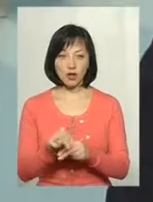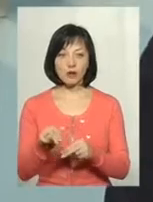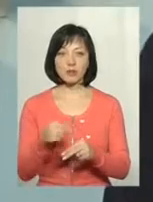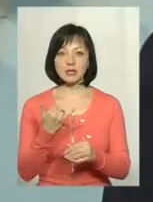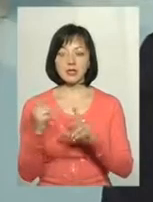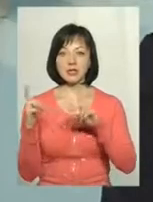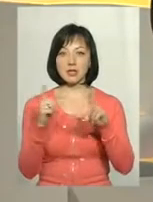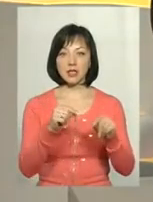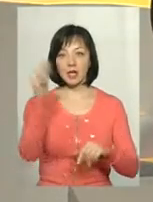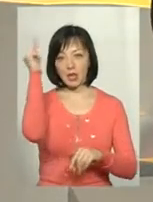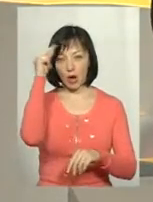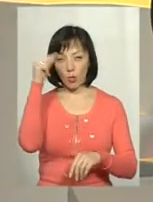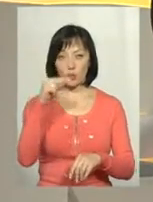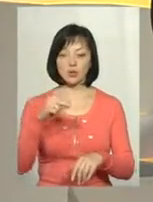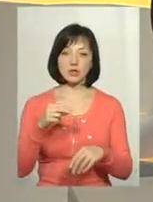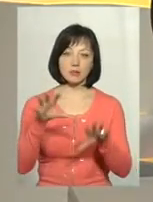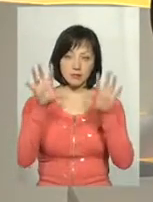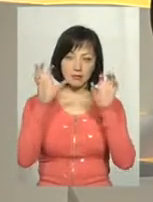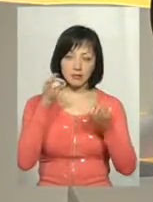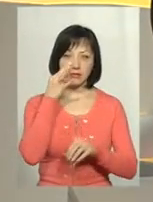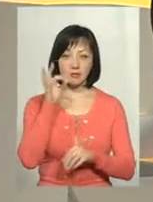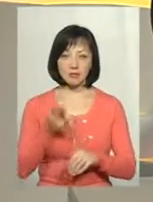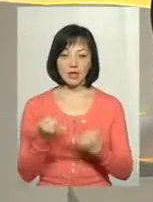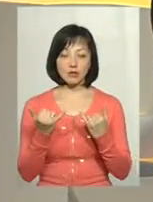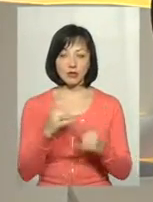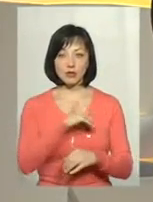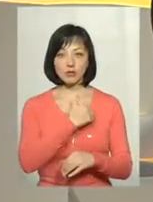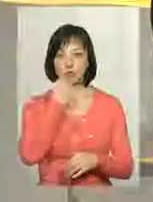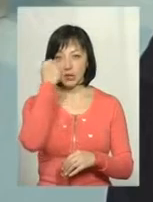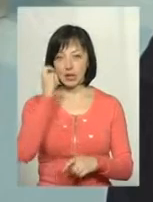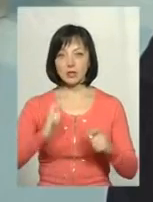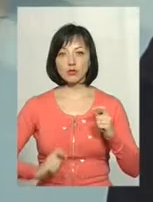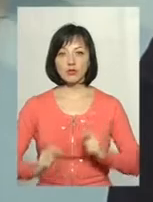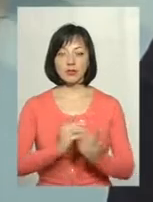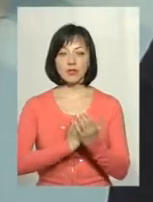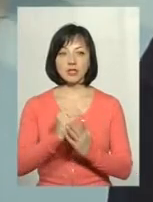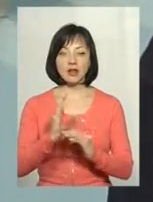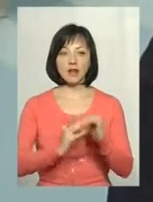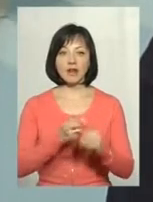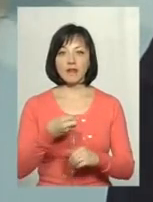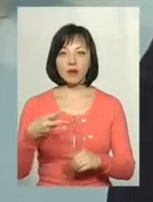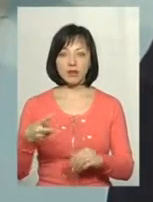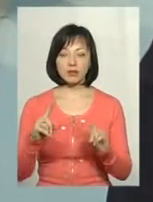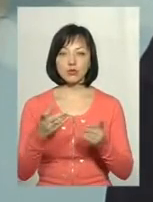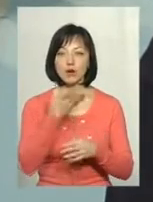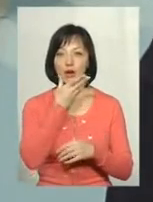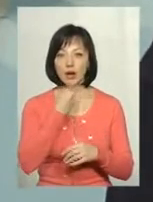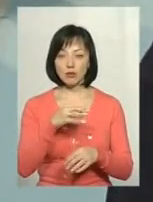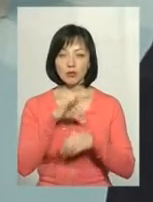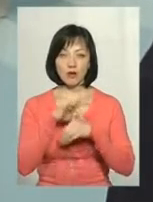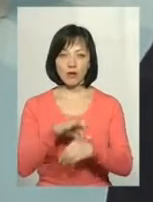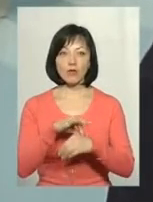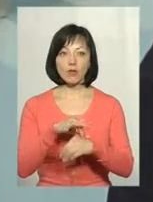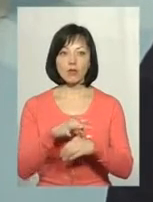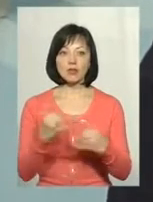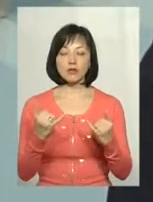їдуть зараз на курси, десь вчаться, тому що сьогодні хочу подякувати Інституту підвищення кваліфікації. Вони досить гарно проводять